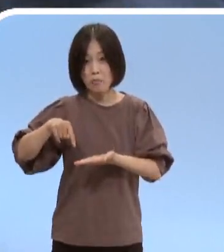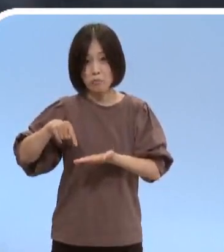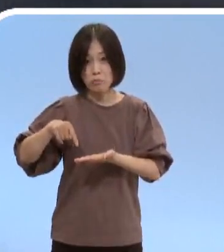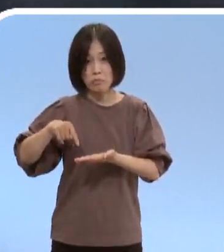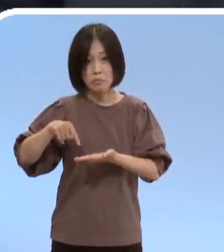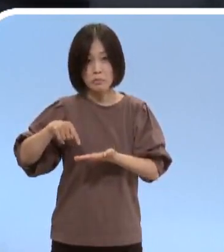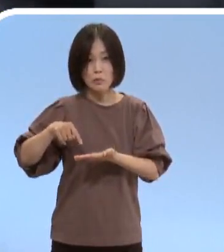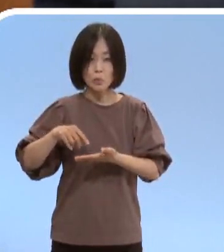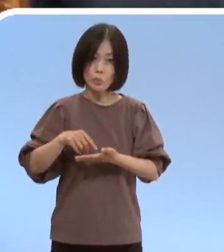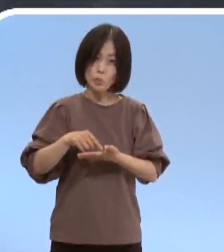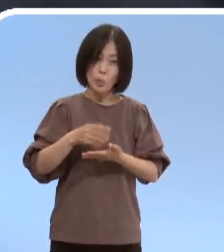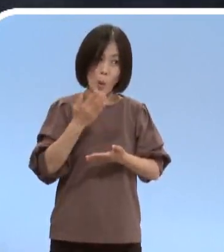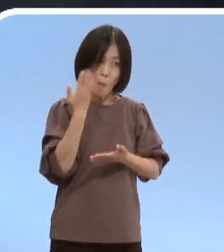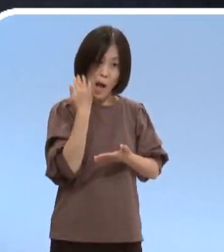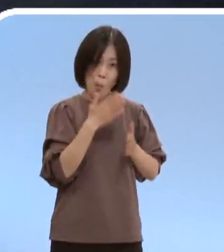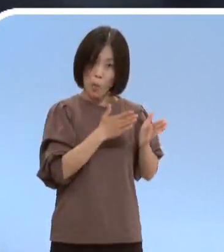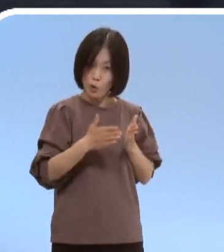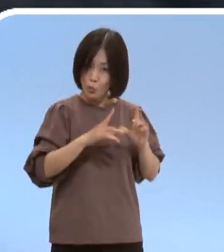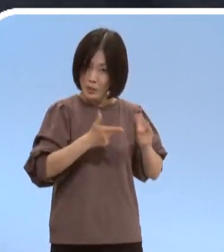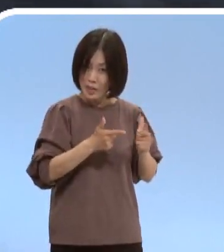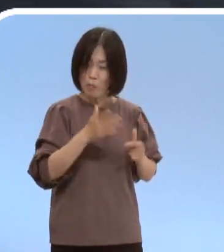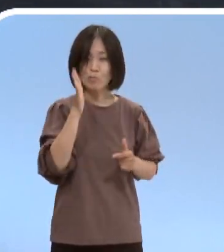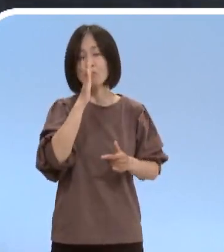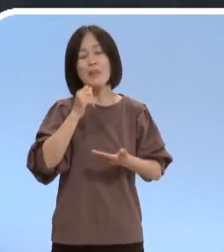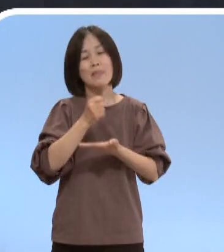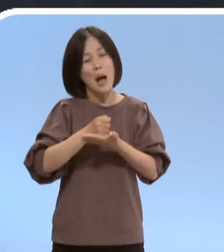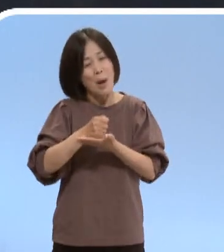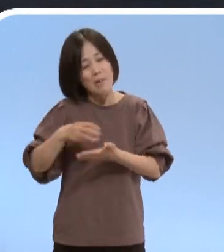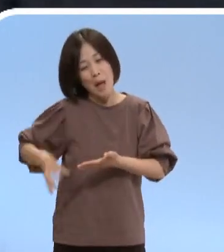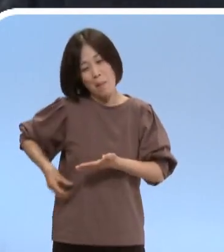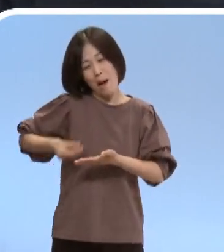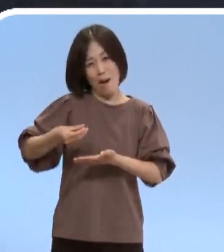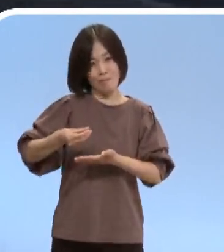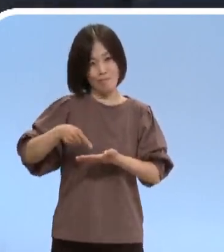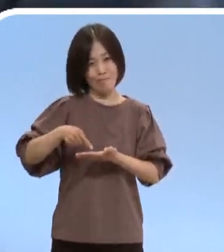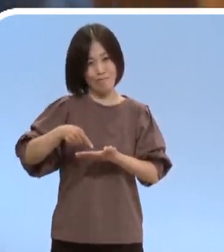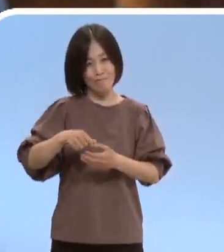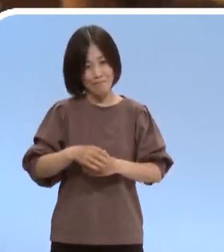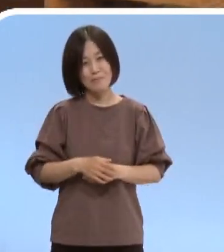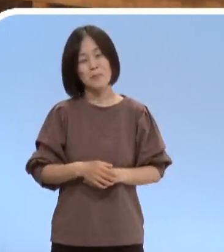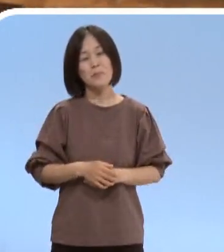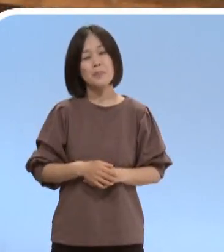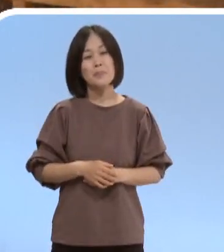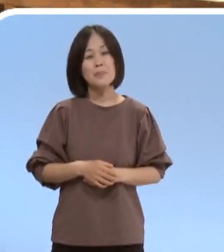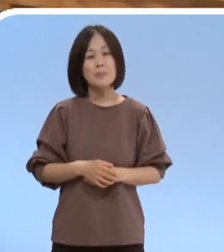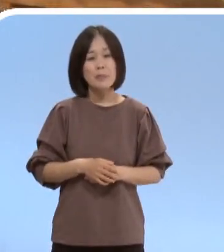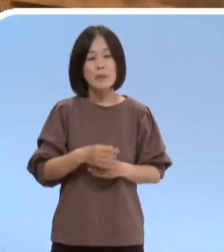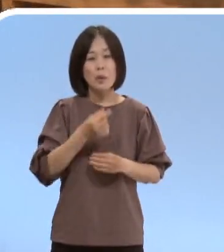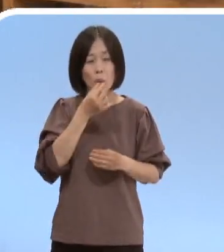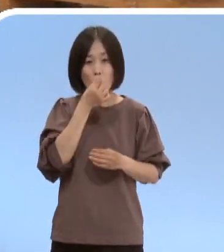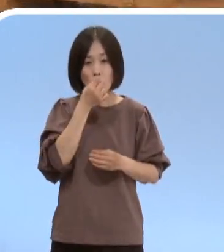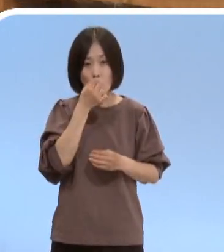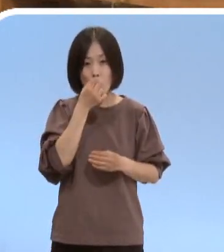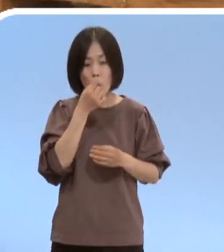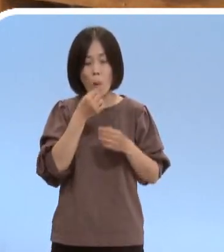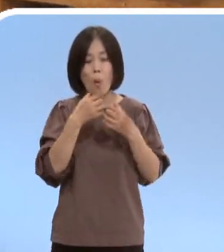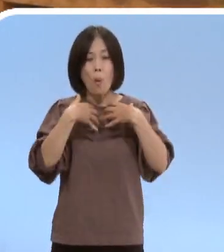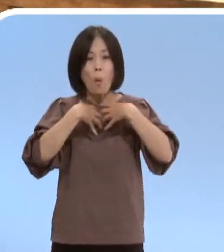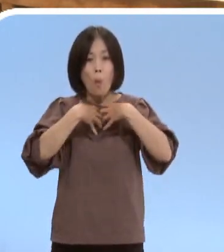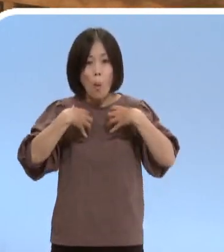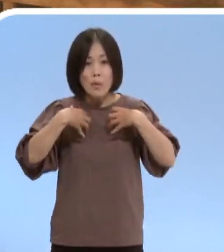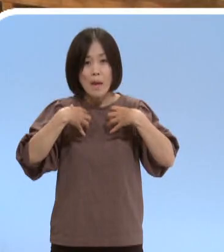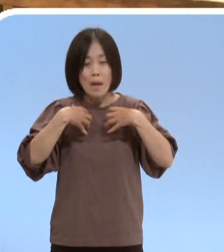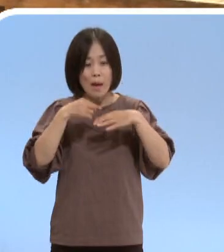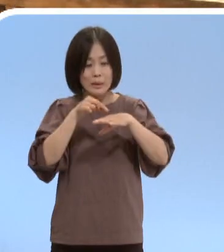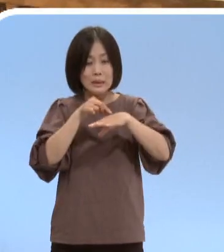、 どうしたんじゃなくて ですか。たまたま ポケット の中に入ってったんですよ。鹿の角で、この人